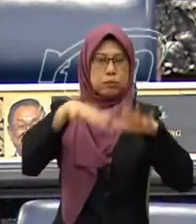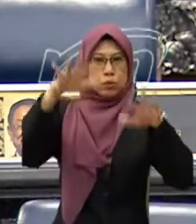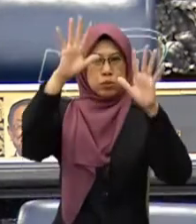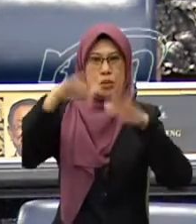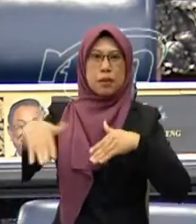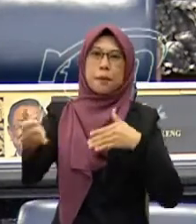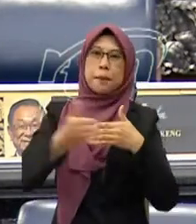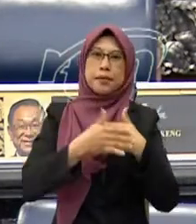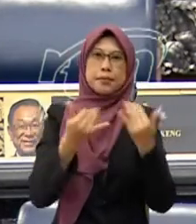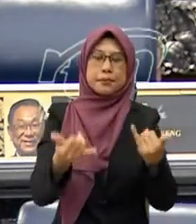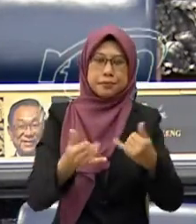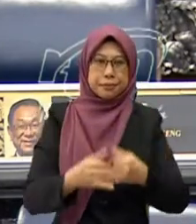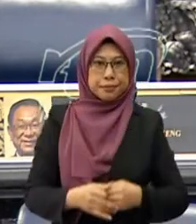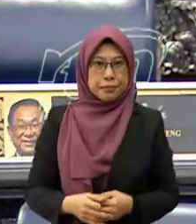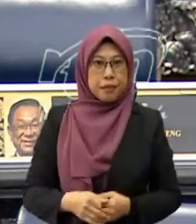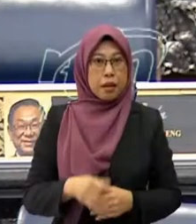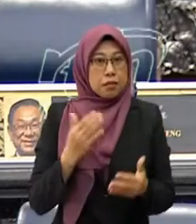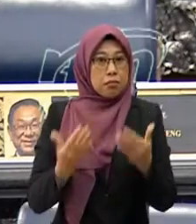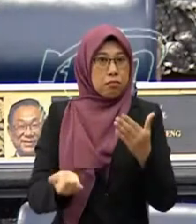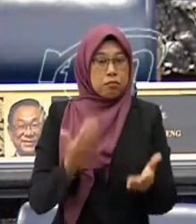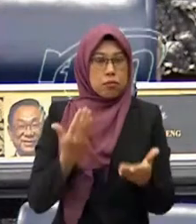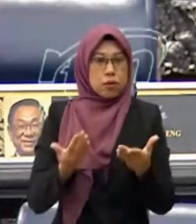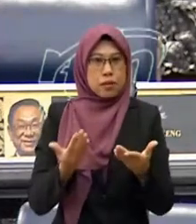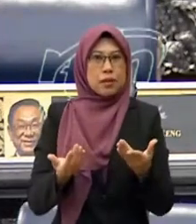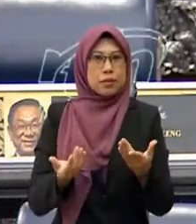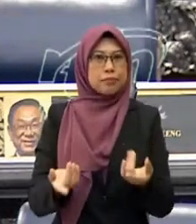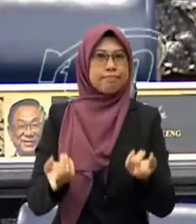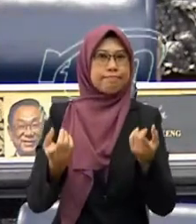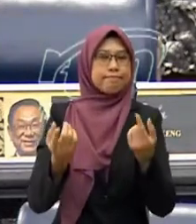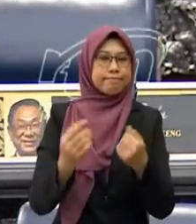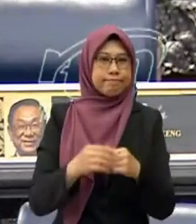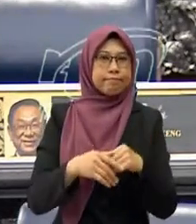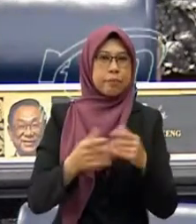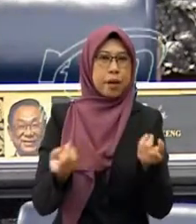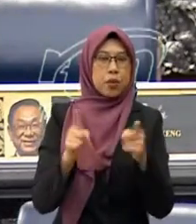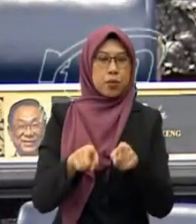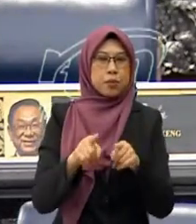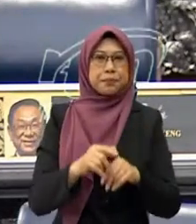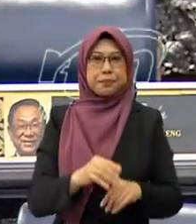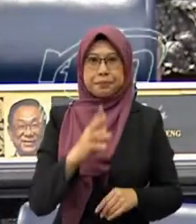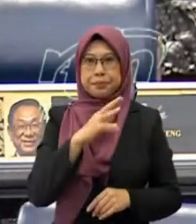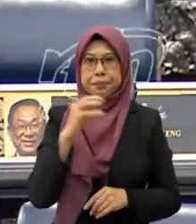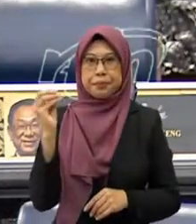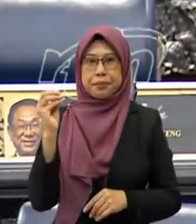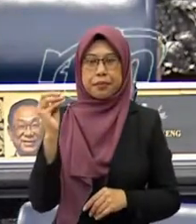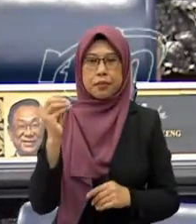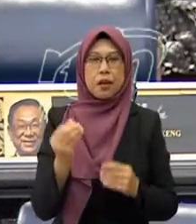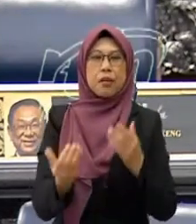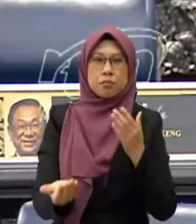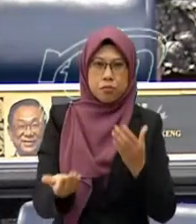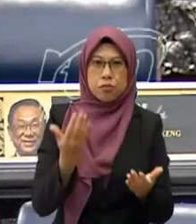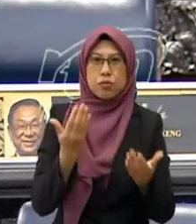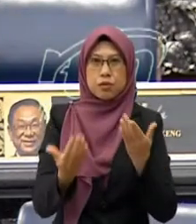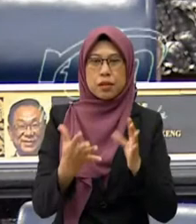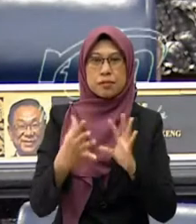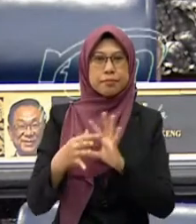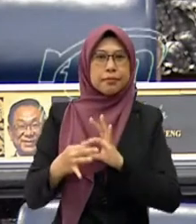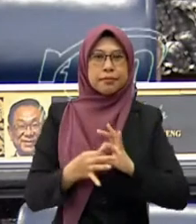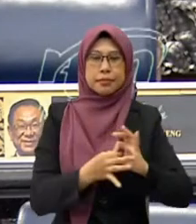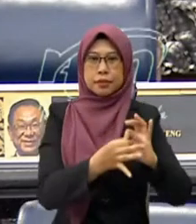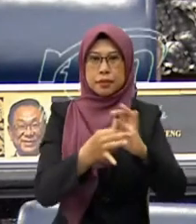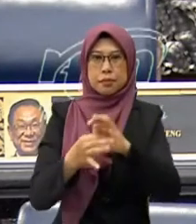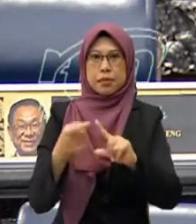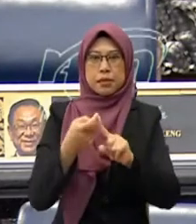kembali mungkin akan datang dalam arti kata lain yang mungkin melibatkan kerjasama